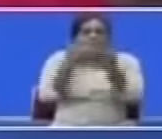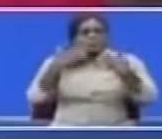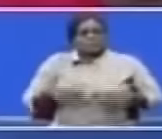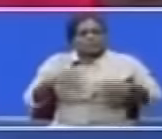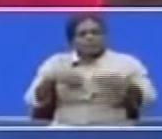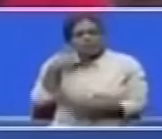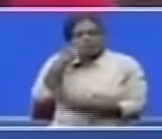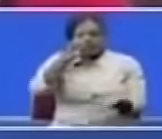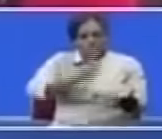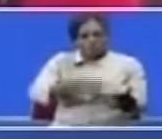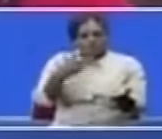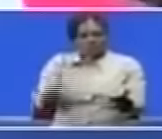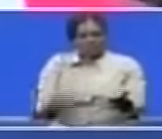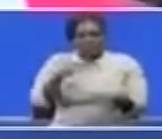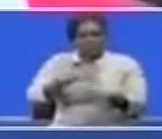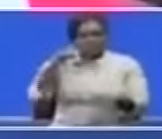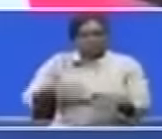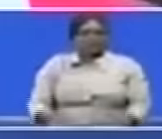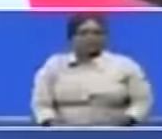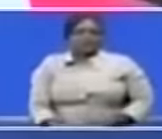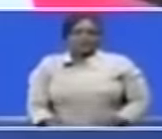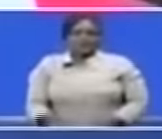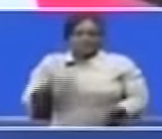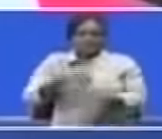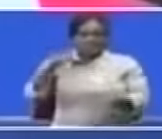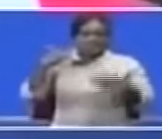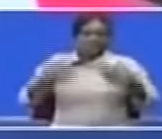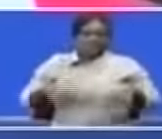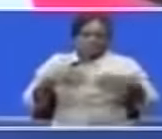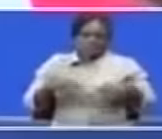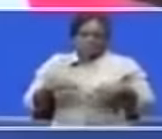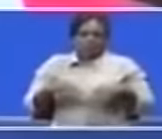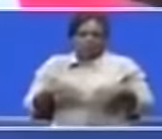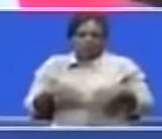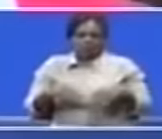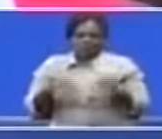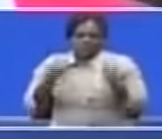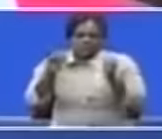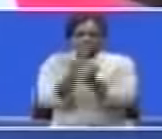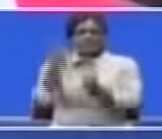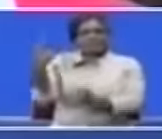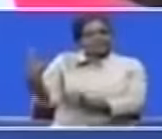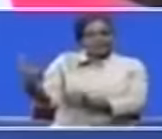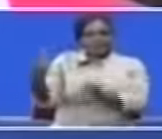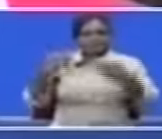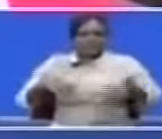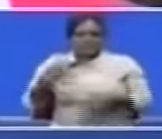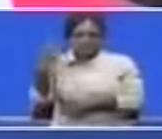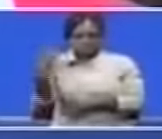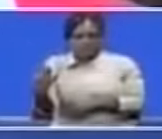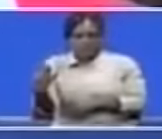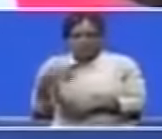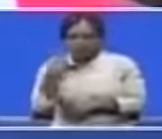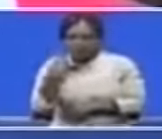wale ambao wanaathirika. Kuna majeruhi ama kuna watu ambao wameumia, watu 11, watatu